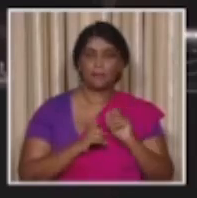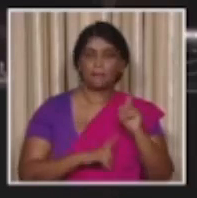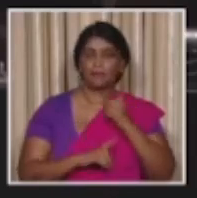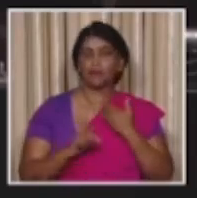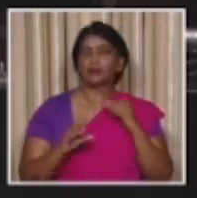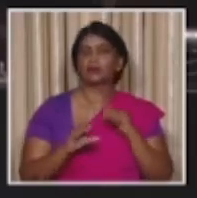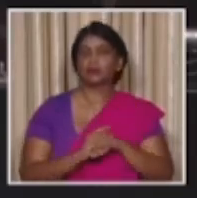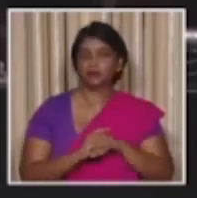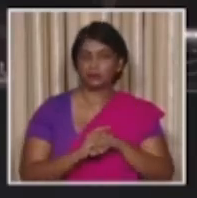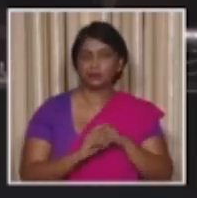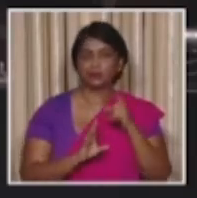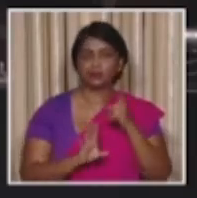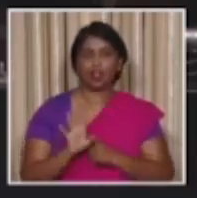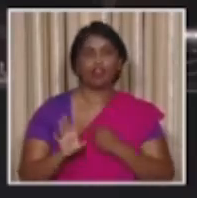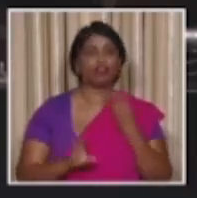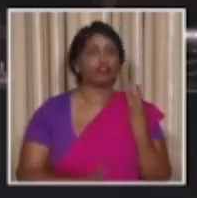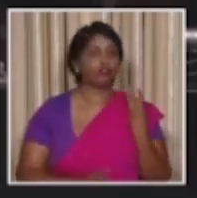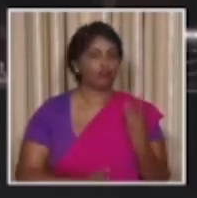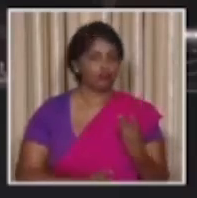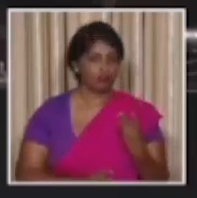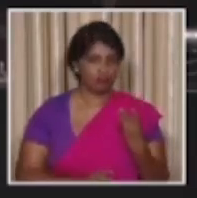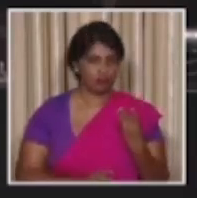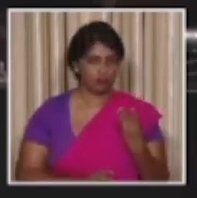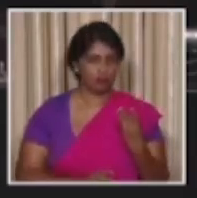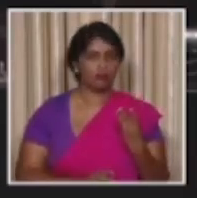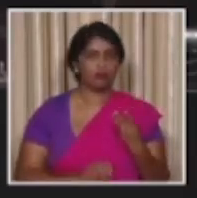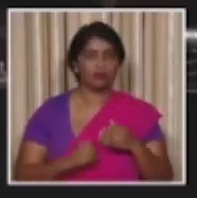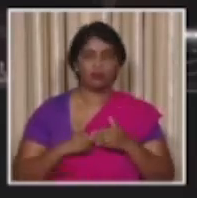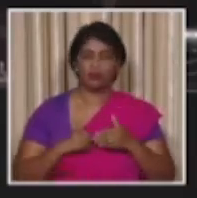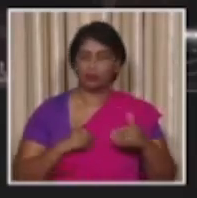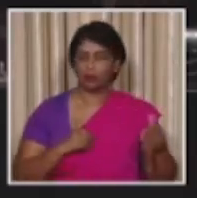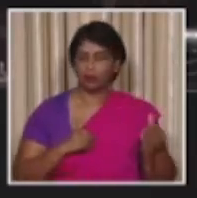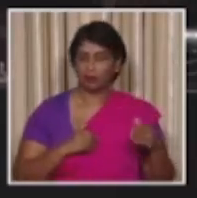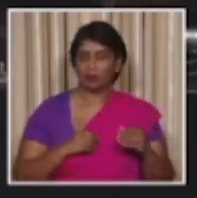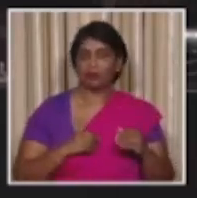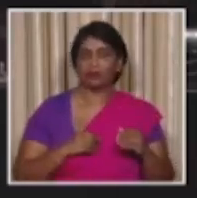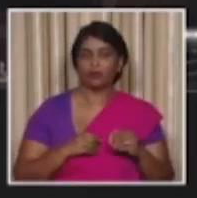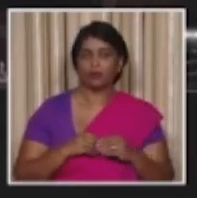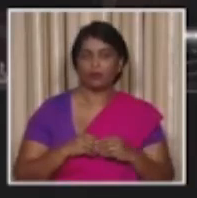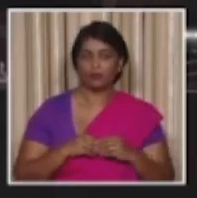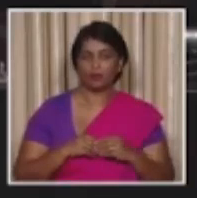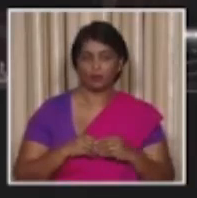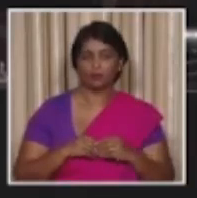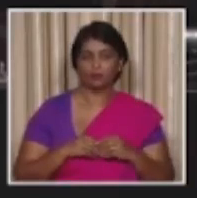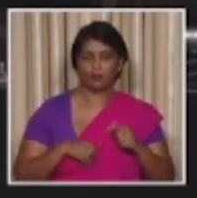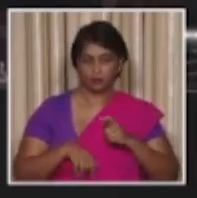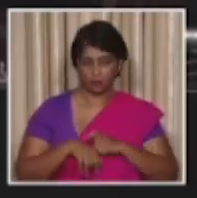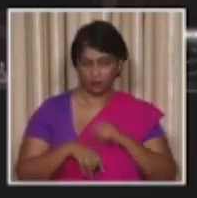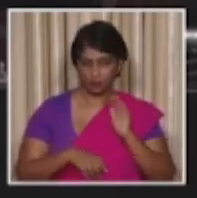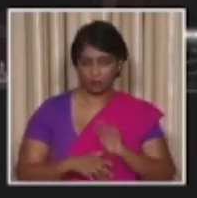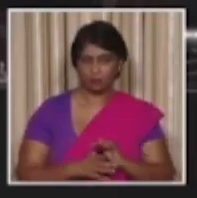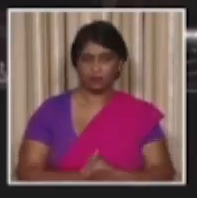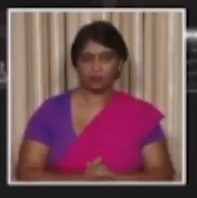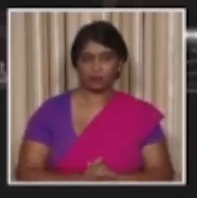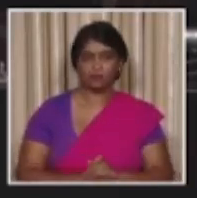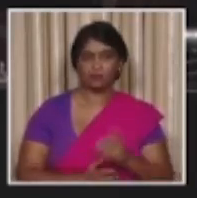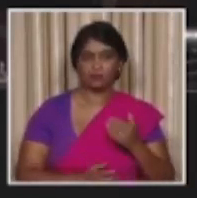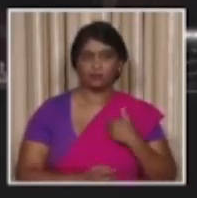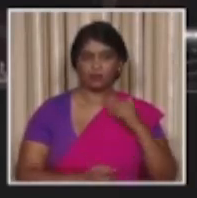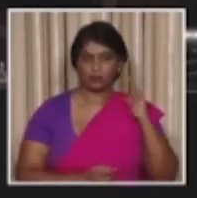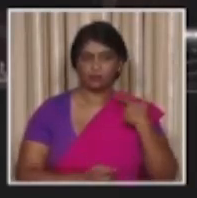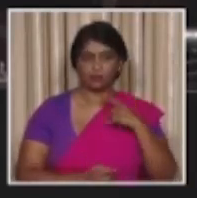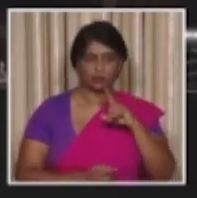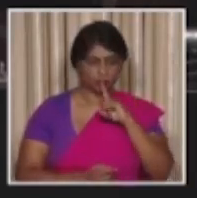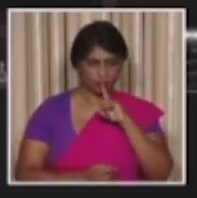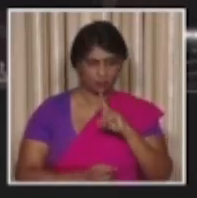පත් වෙලා අවුරුදු තුනක් කියන කාලය ගත කරන අවස්ථාවක්. එයිති මට විශේෂයෙන්